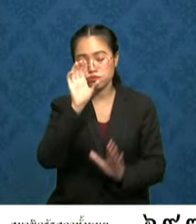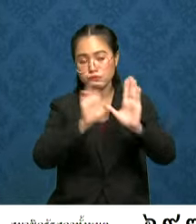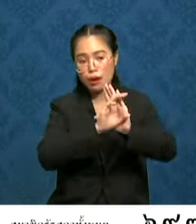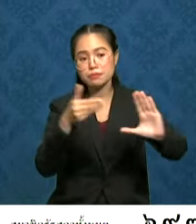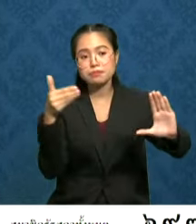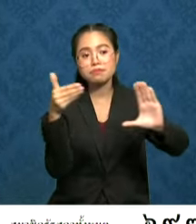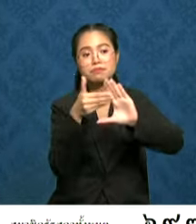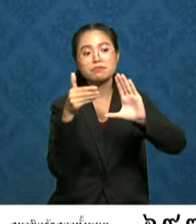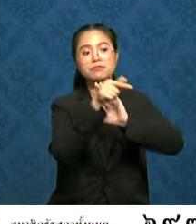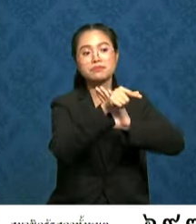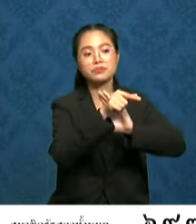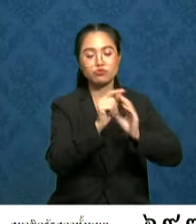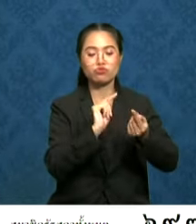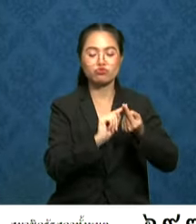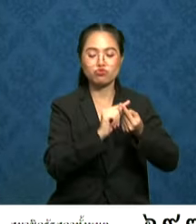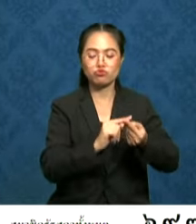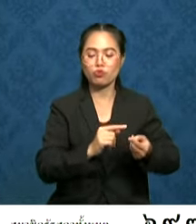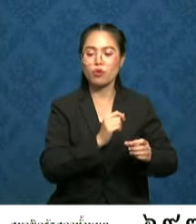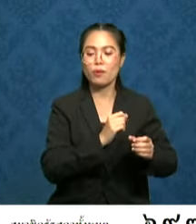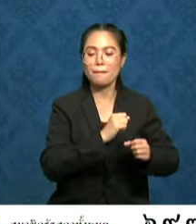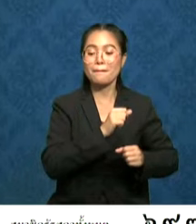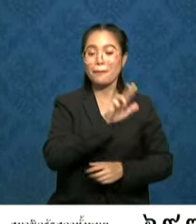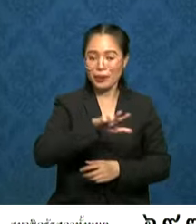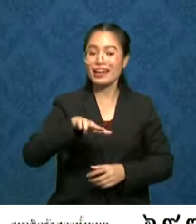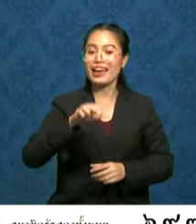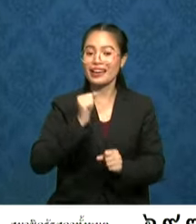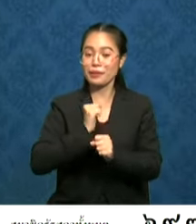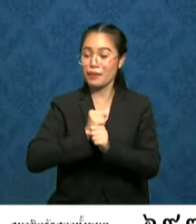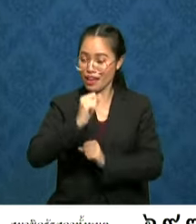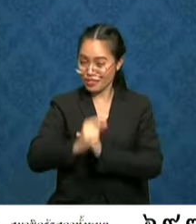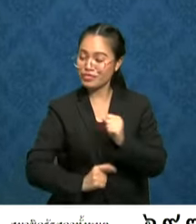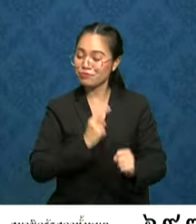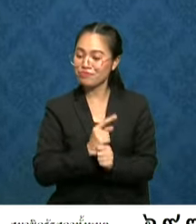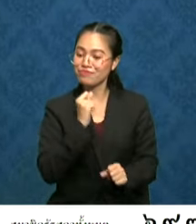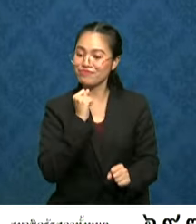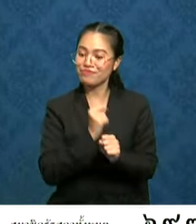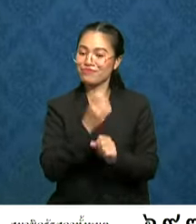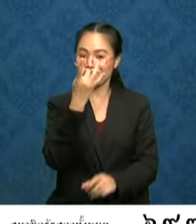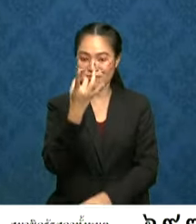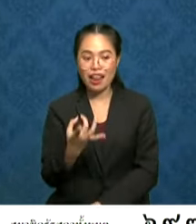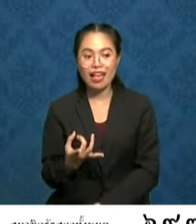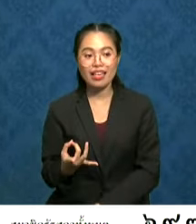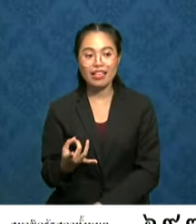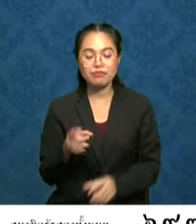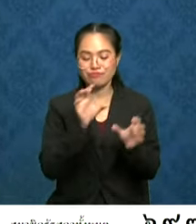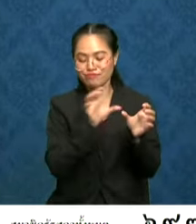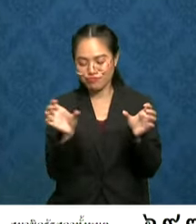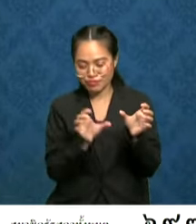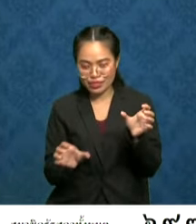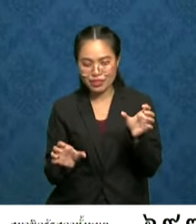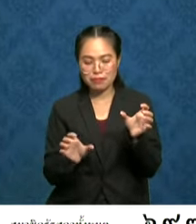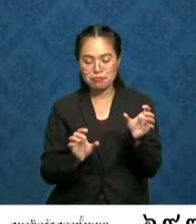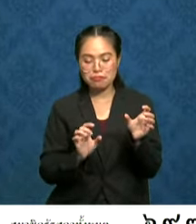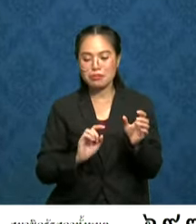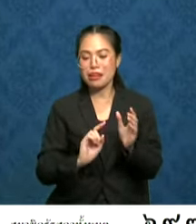รวมผลงาน1ปีมีมุมซ้ายด้านล่างนะคะว่าเคลมผลงานว่าประตูบานแ